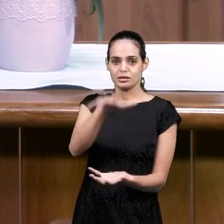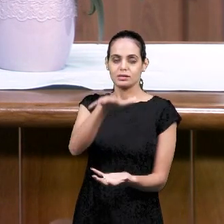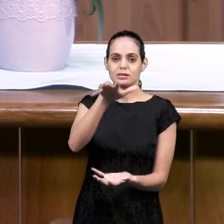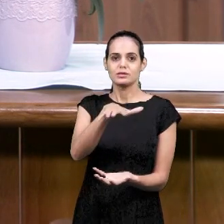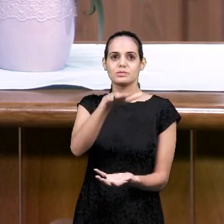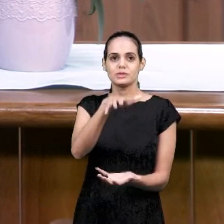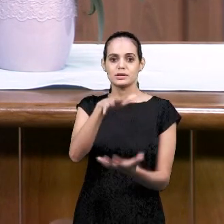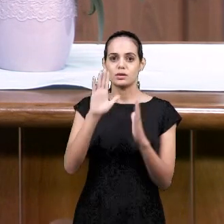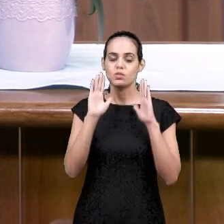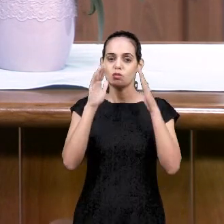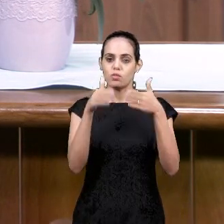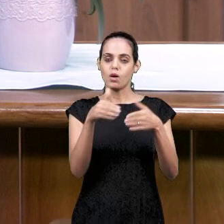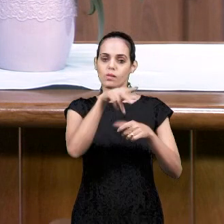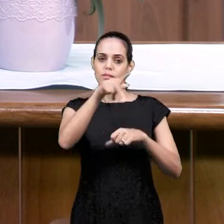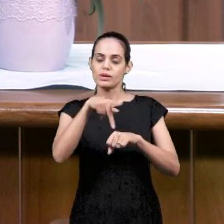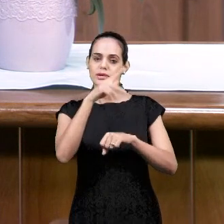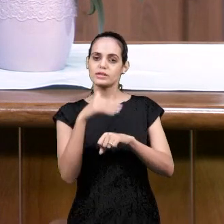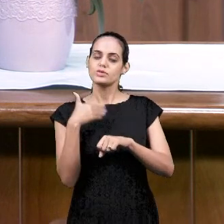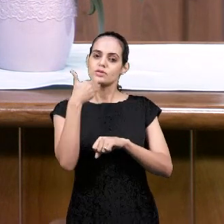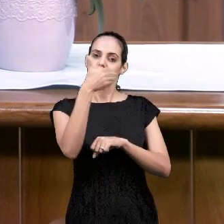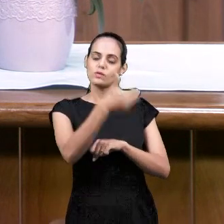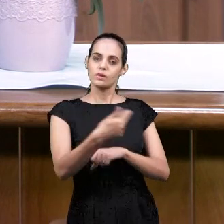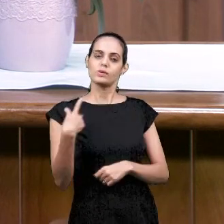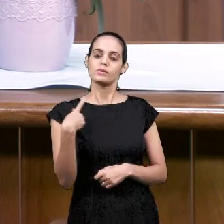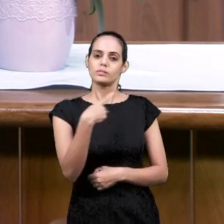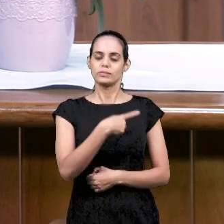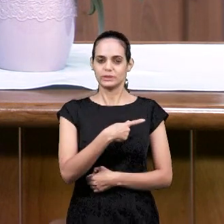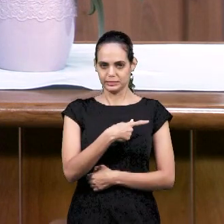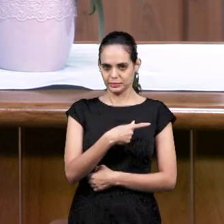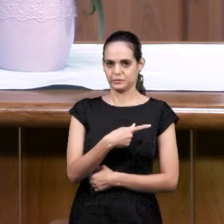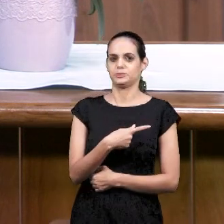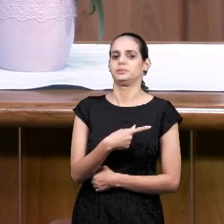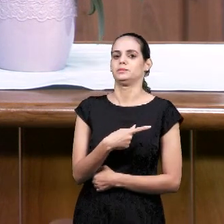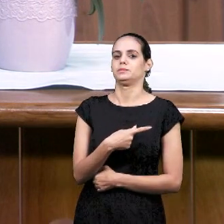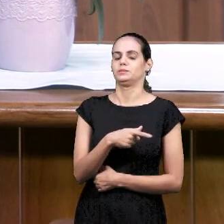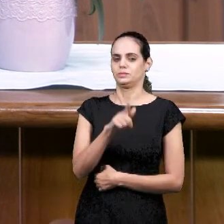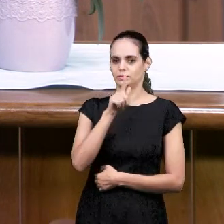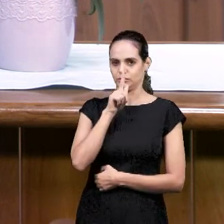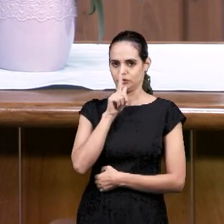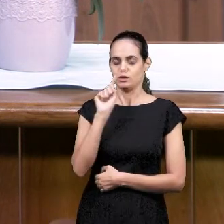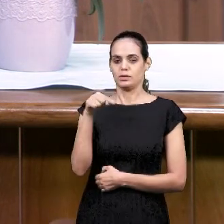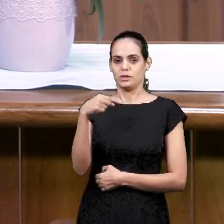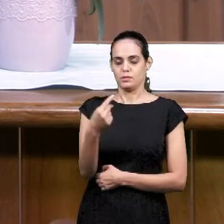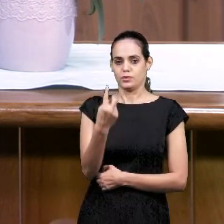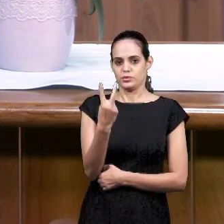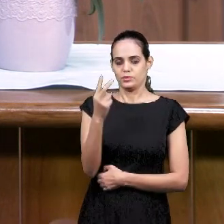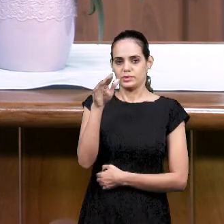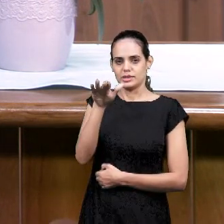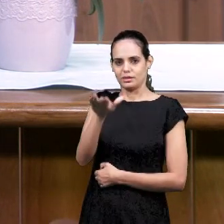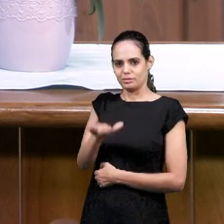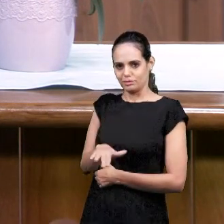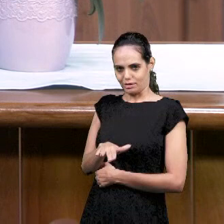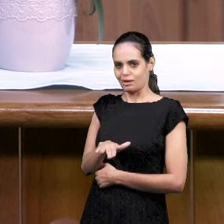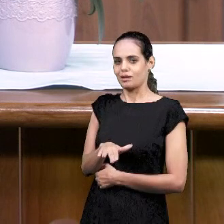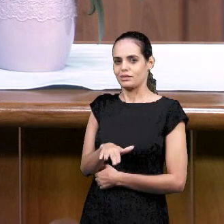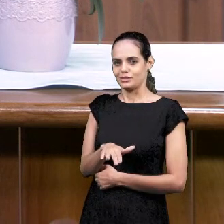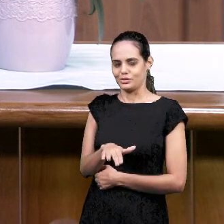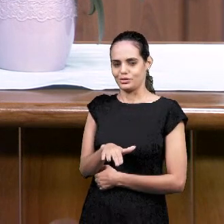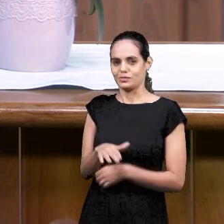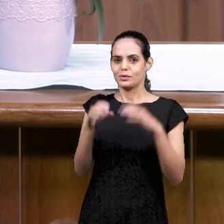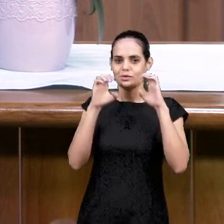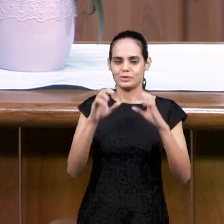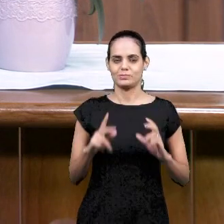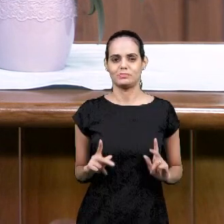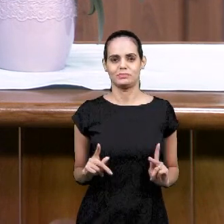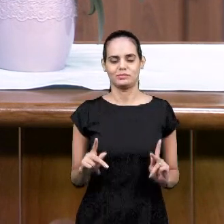voir la transmission adressée à l'étranger avec le pasteur Gilson Souza. Après, nous allons voir à 14h au horaire